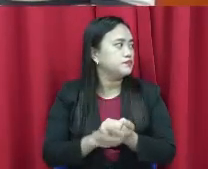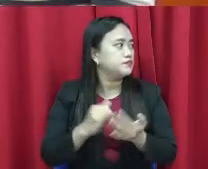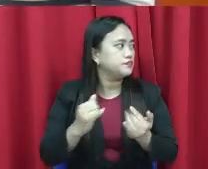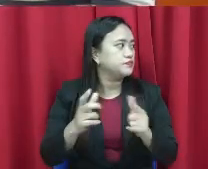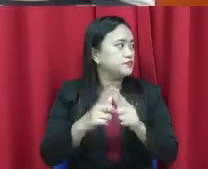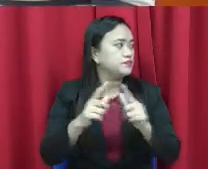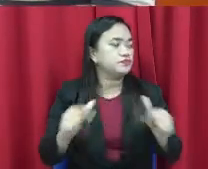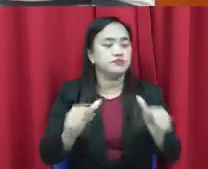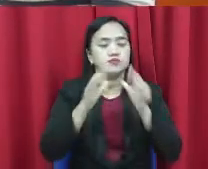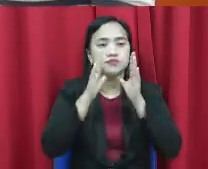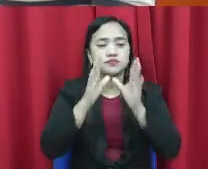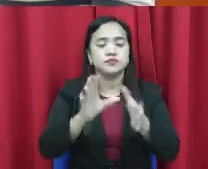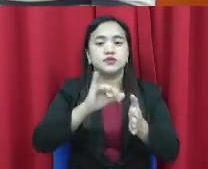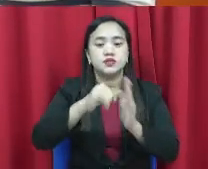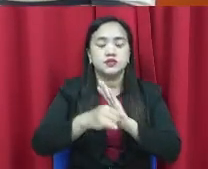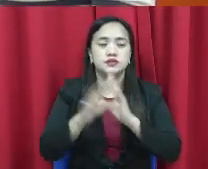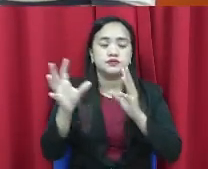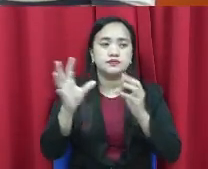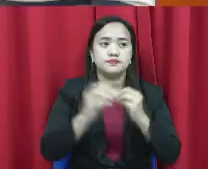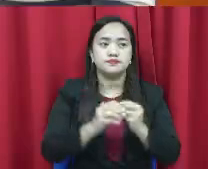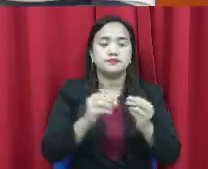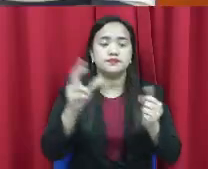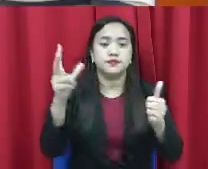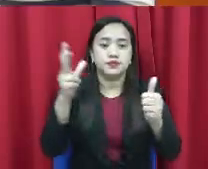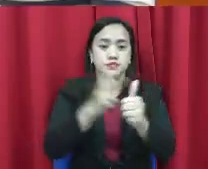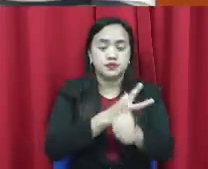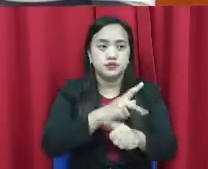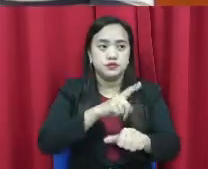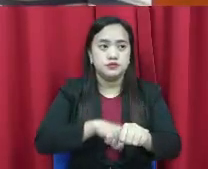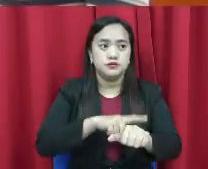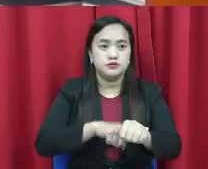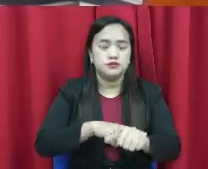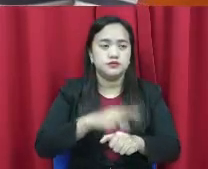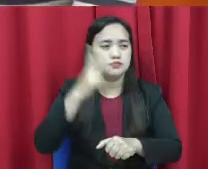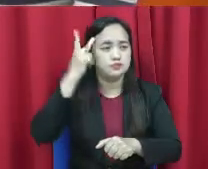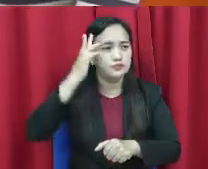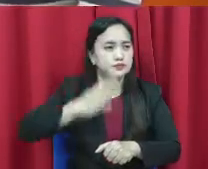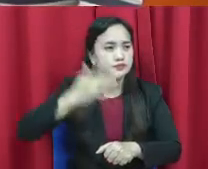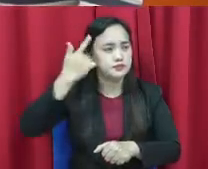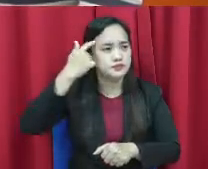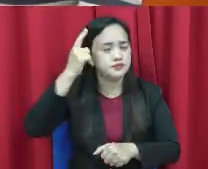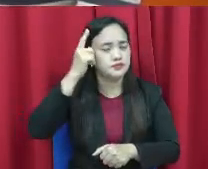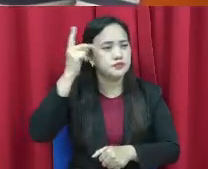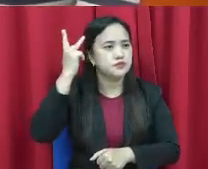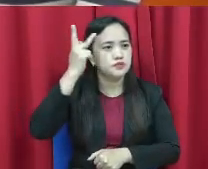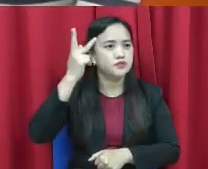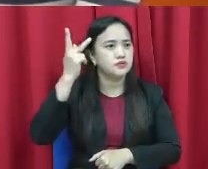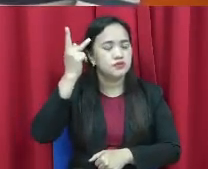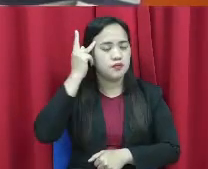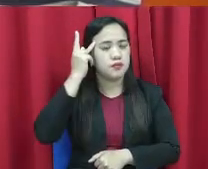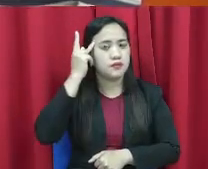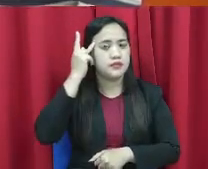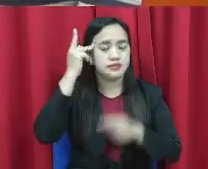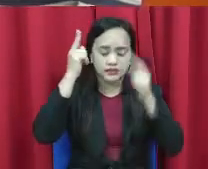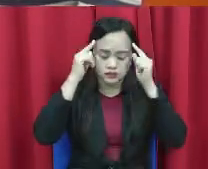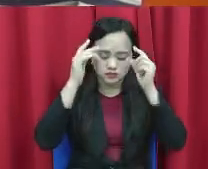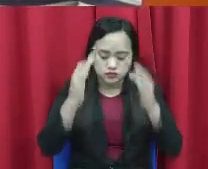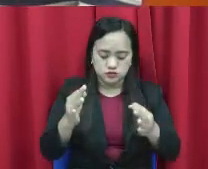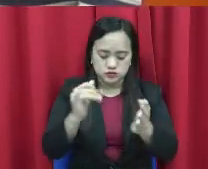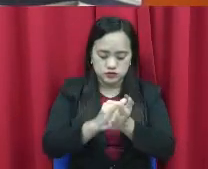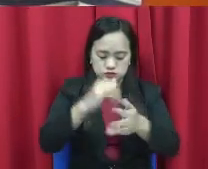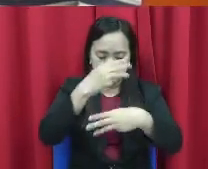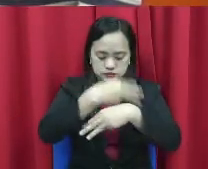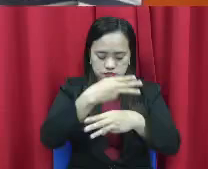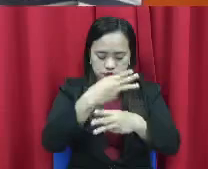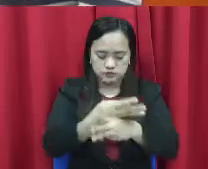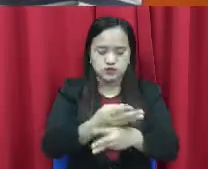Kaya sabi ko ito rin yun yung pangatlong ito na sinabi ng ating mahal na Pastor yung public decision ko na ginawa na ipinahayag